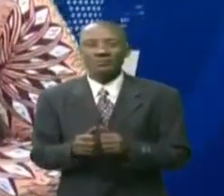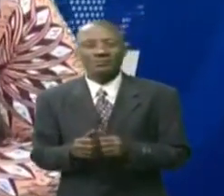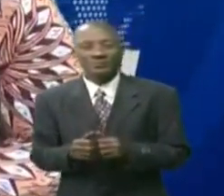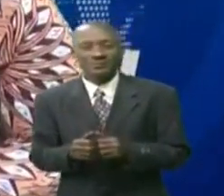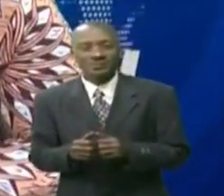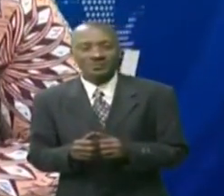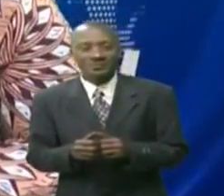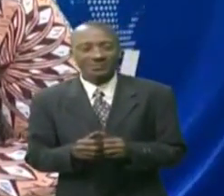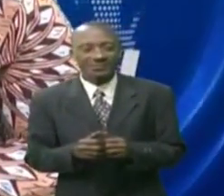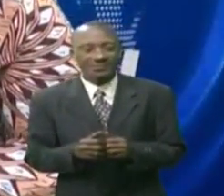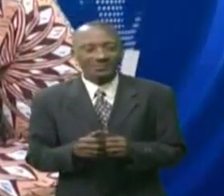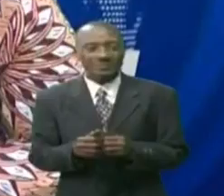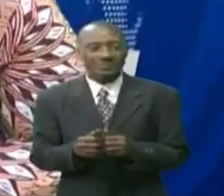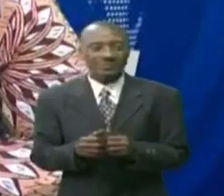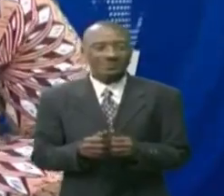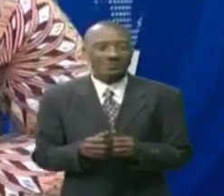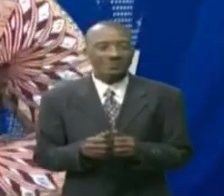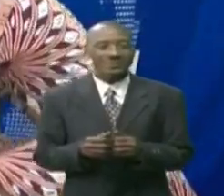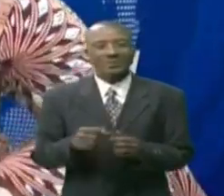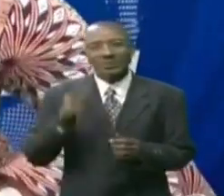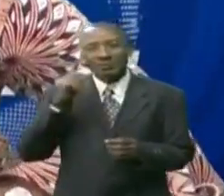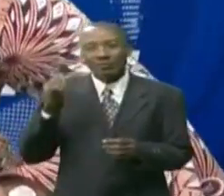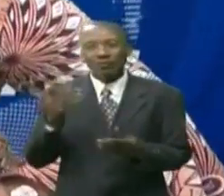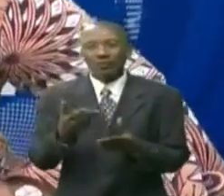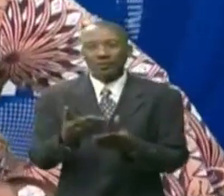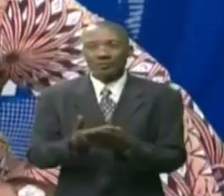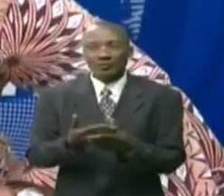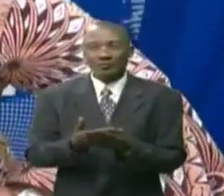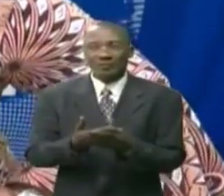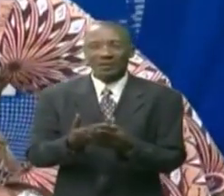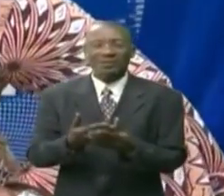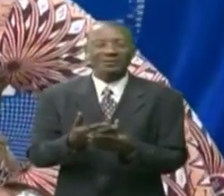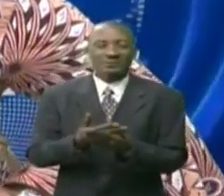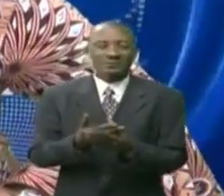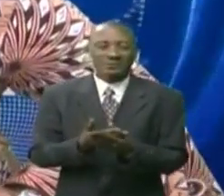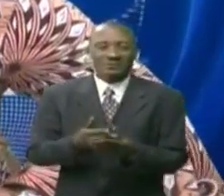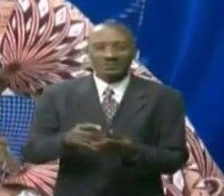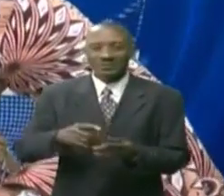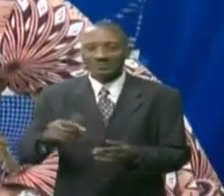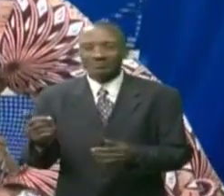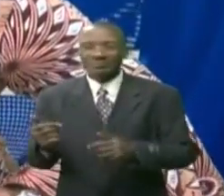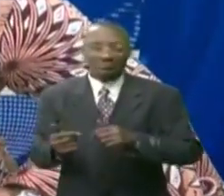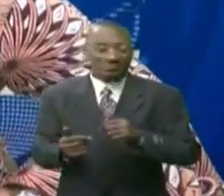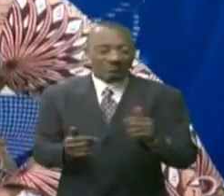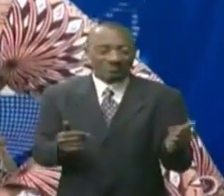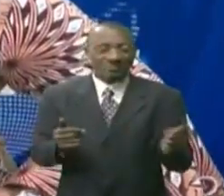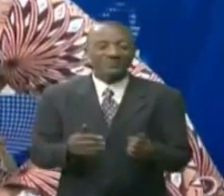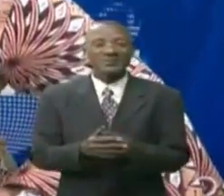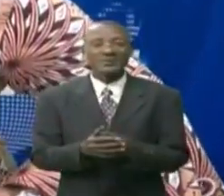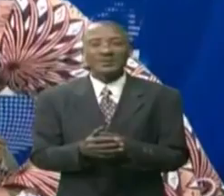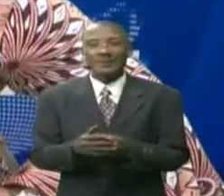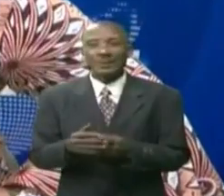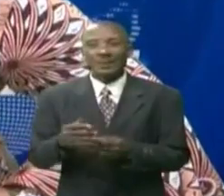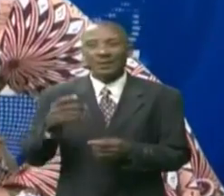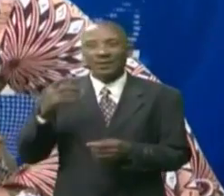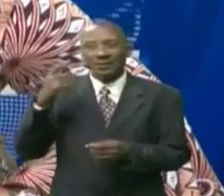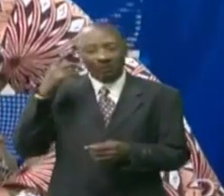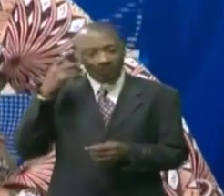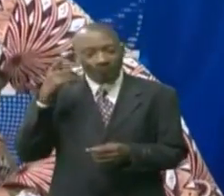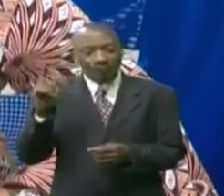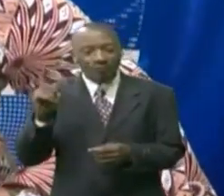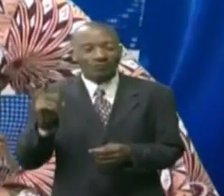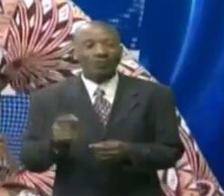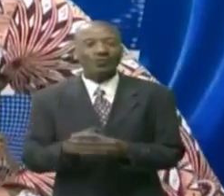construire les ouvrages du programme de développement de 145 territoires à Kipushi ont pris une teinte orangée. La cause,